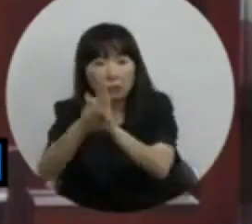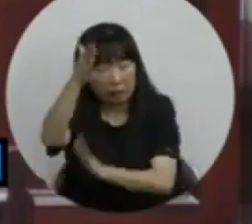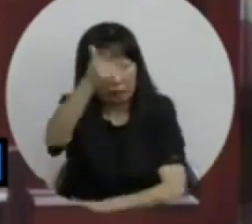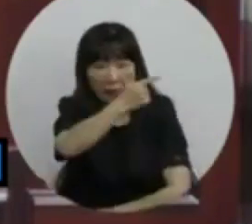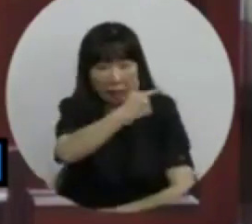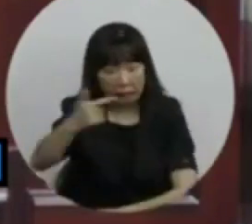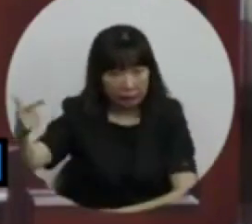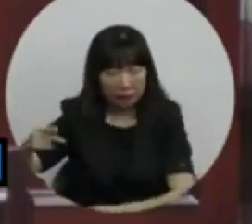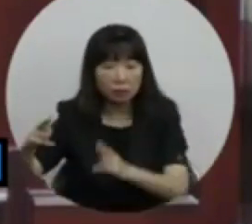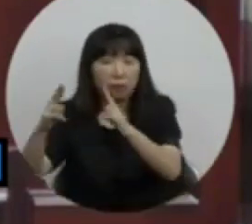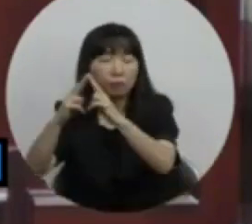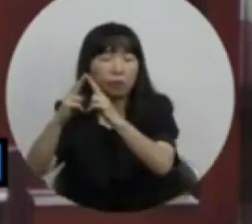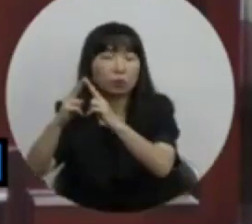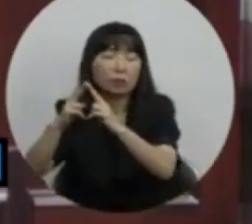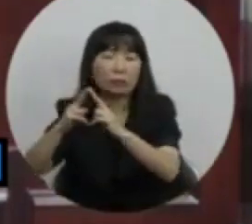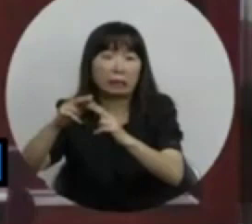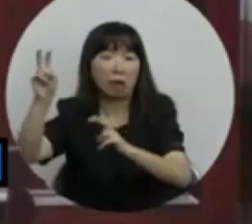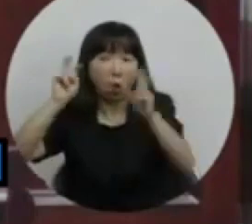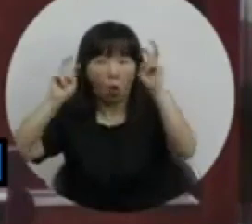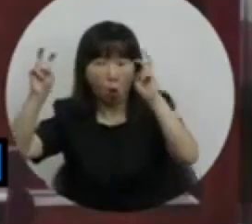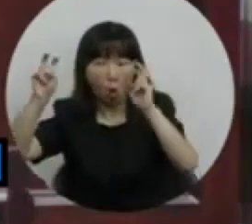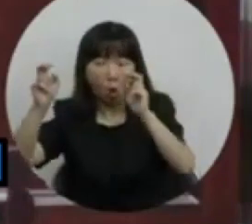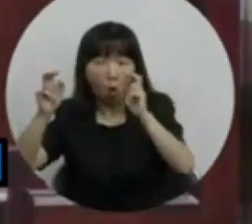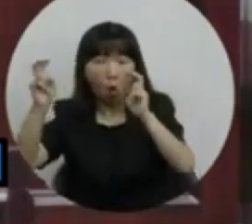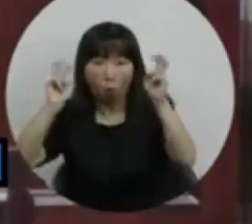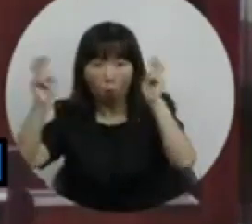대규모 반도체 산단을 조성하면서